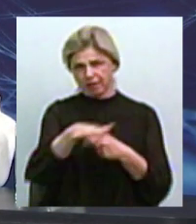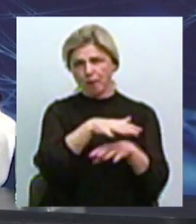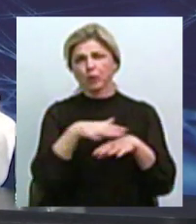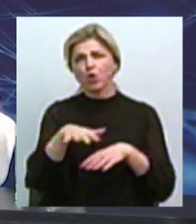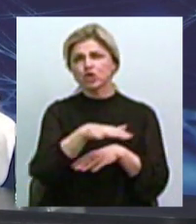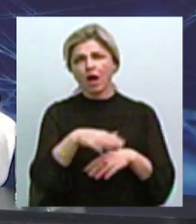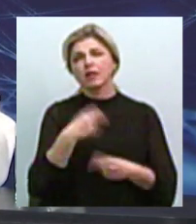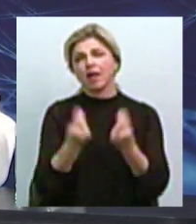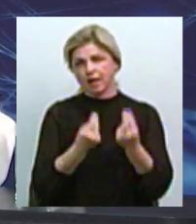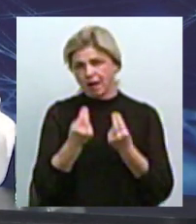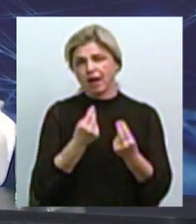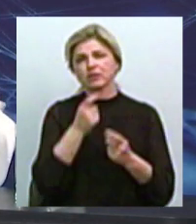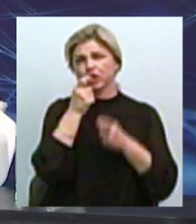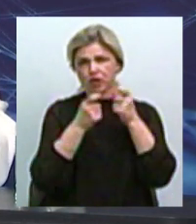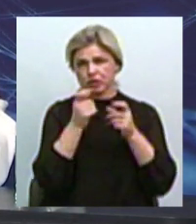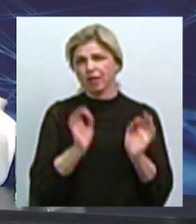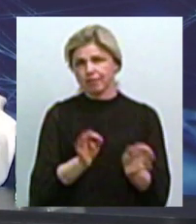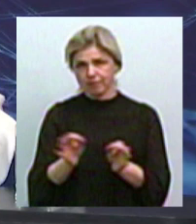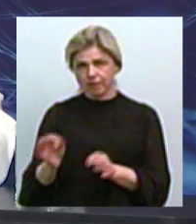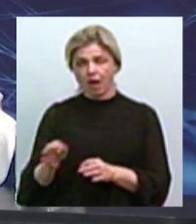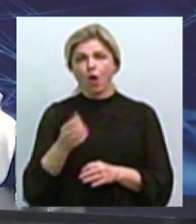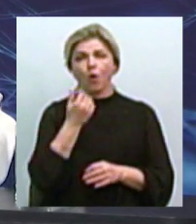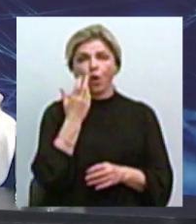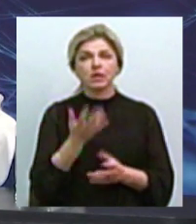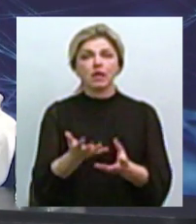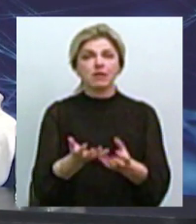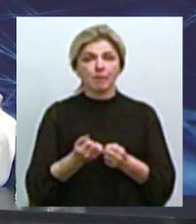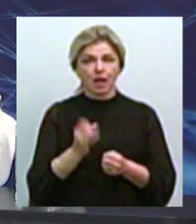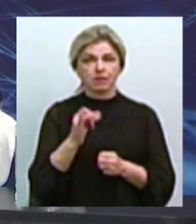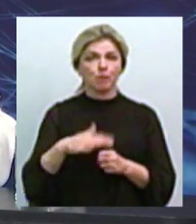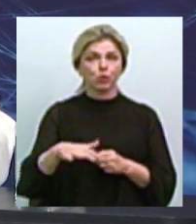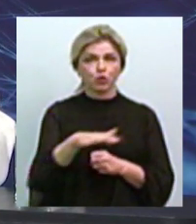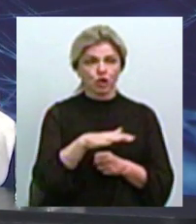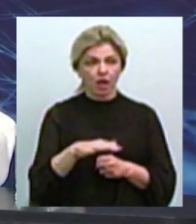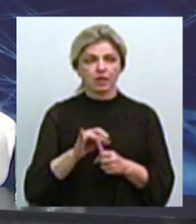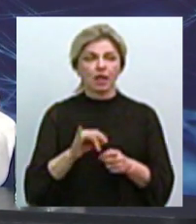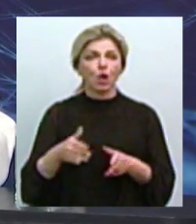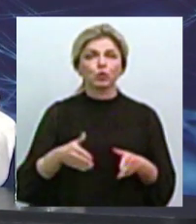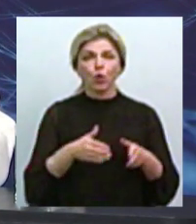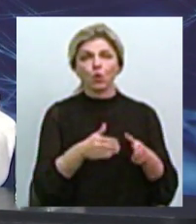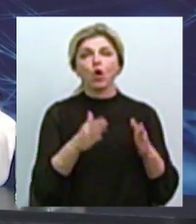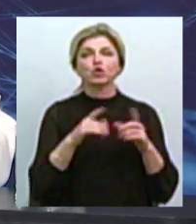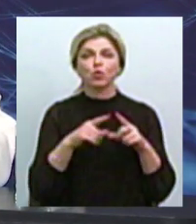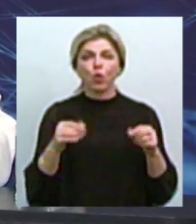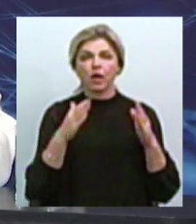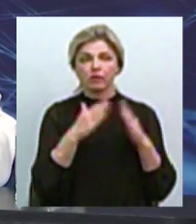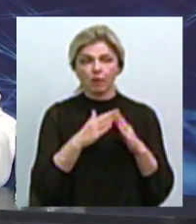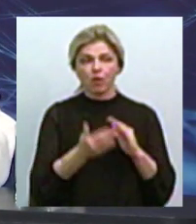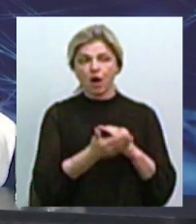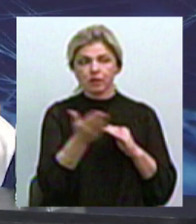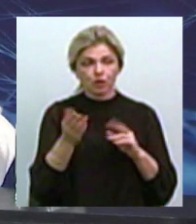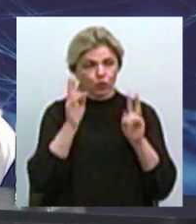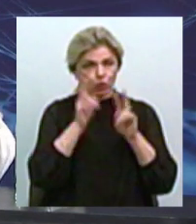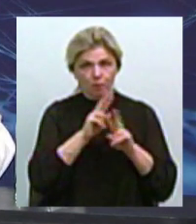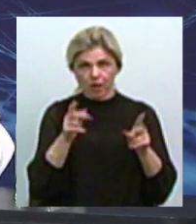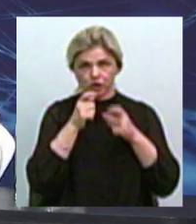родителями, но в критической ситуации, когда их могут утаскивать там с площадки или по дороге там со школы домой, они не умеют кричать,